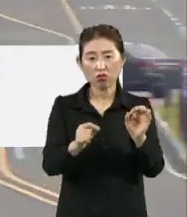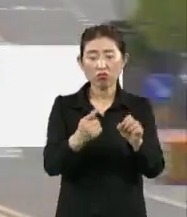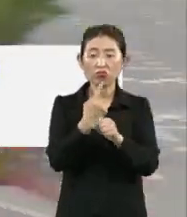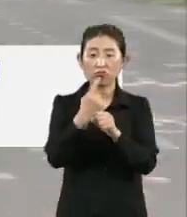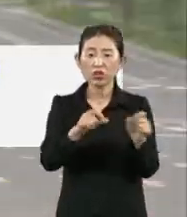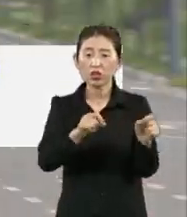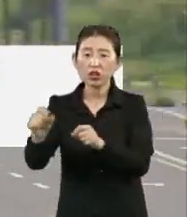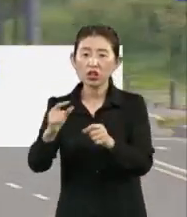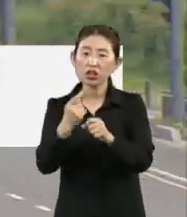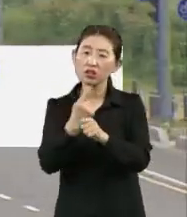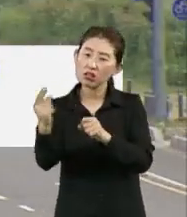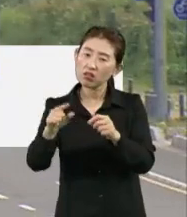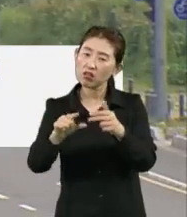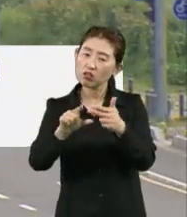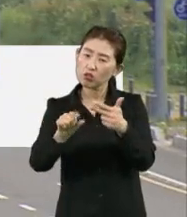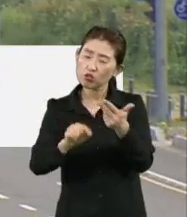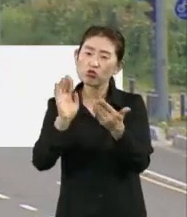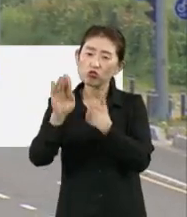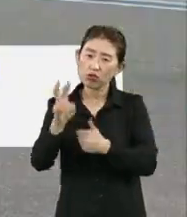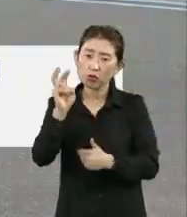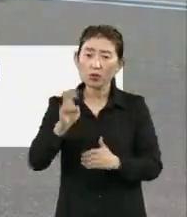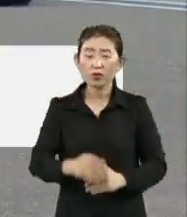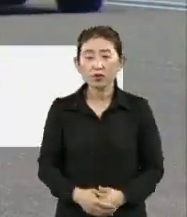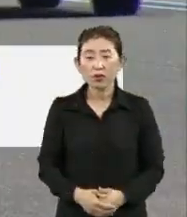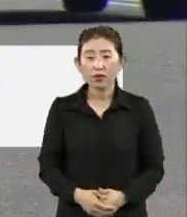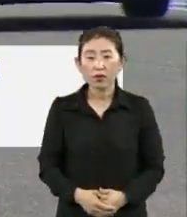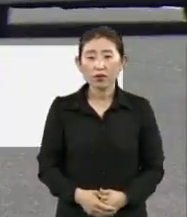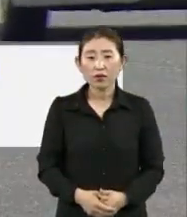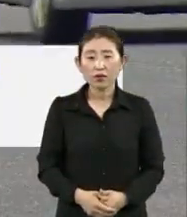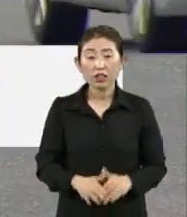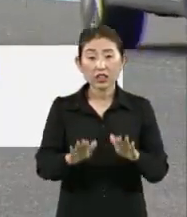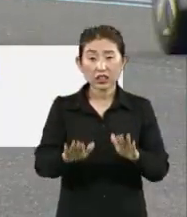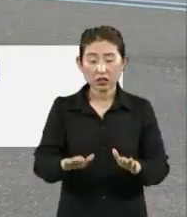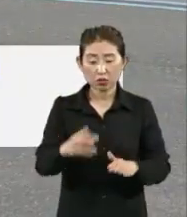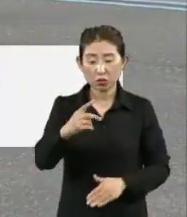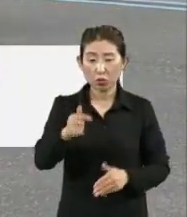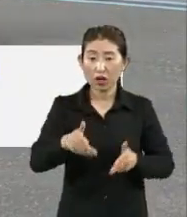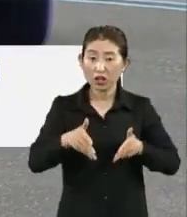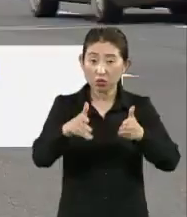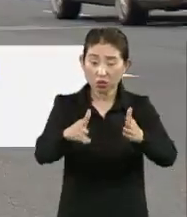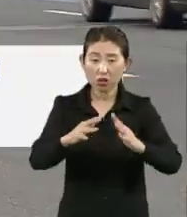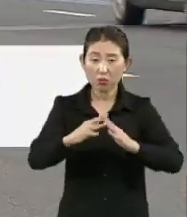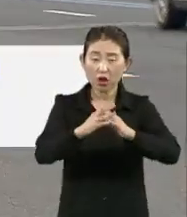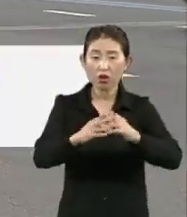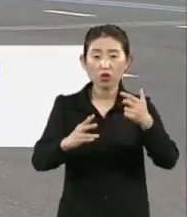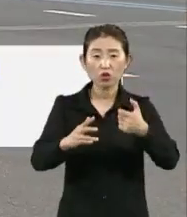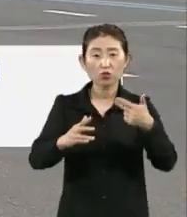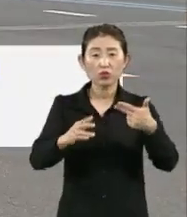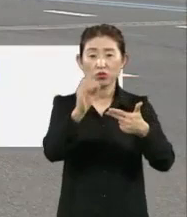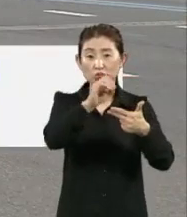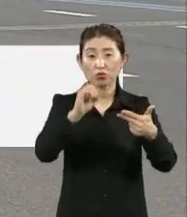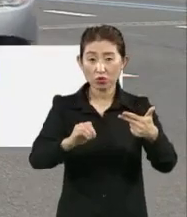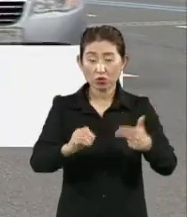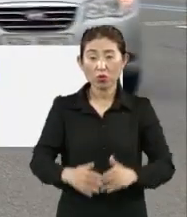내년 하반기로 미뤄질 전망입니다. 대전시에 따르면 현재 도안대로 공정률은